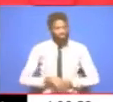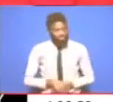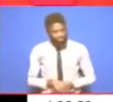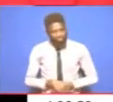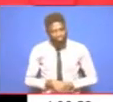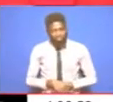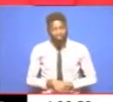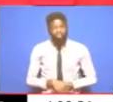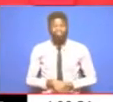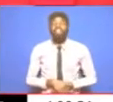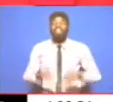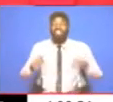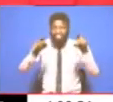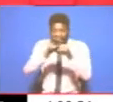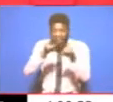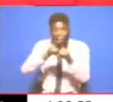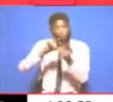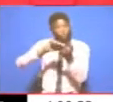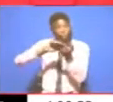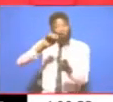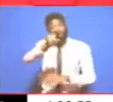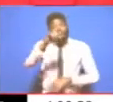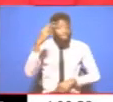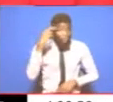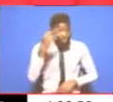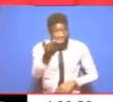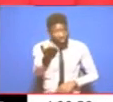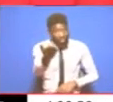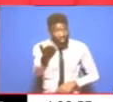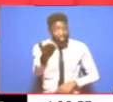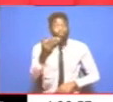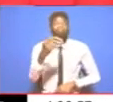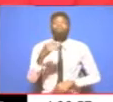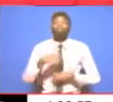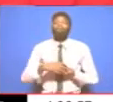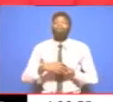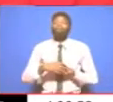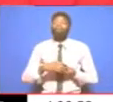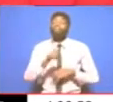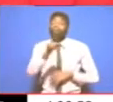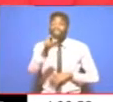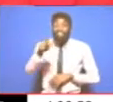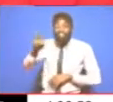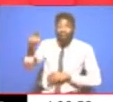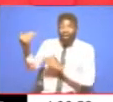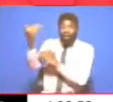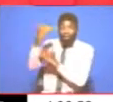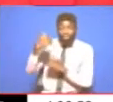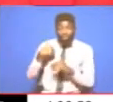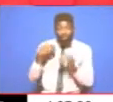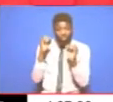Na haswa kwanza, na mukumbuke, hakuna kitu waliniuliza.